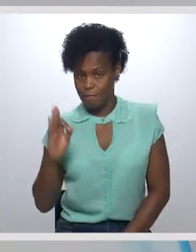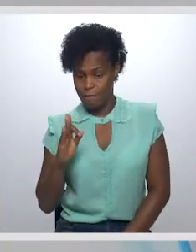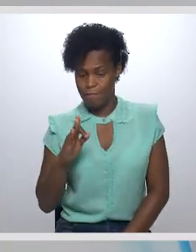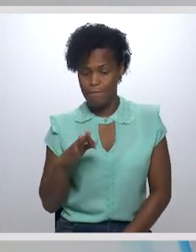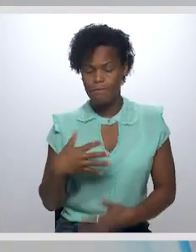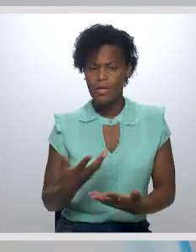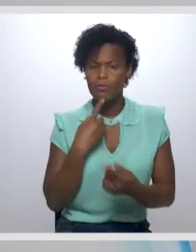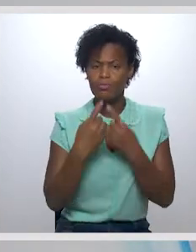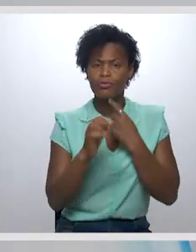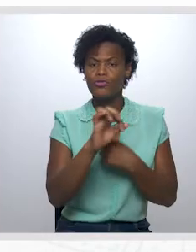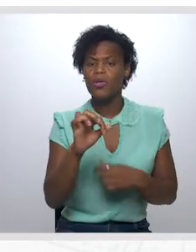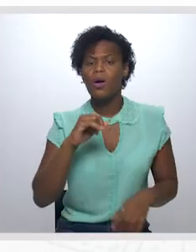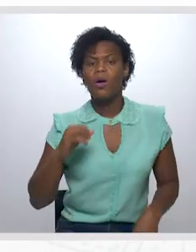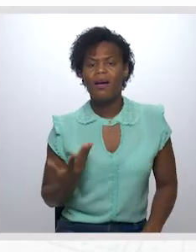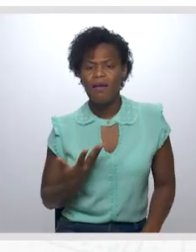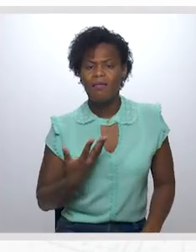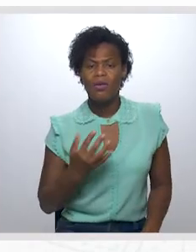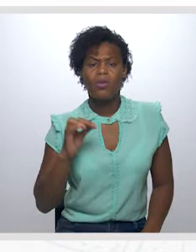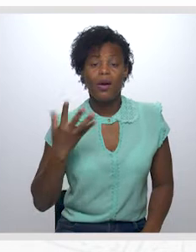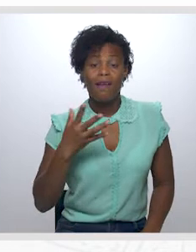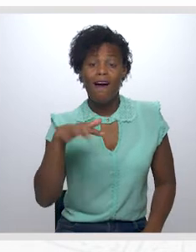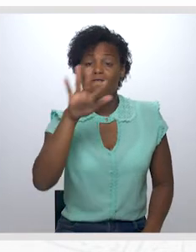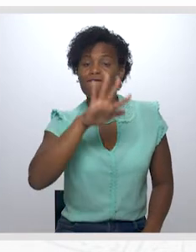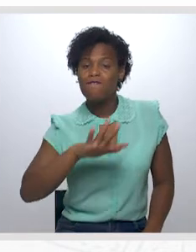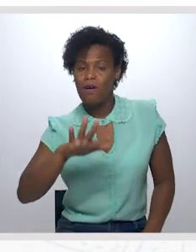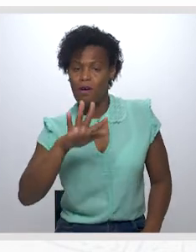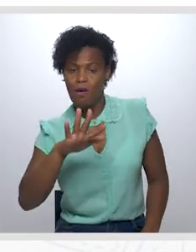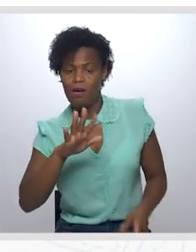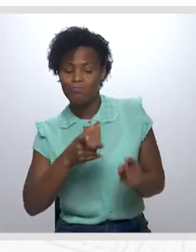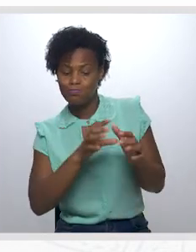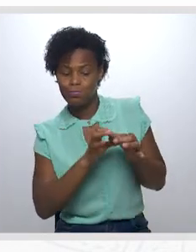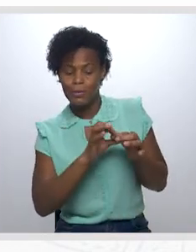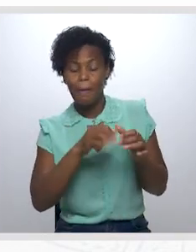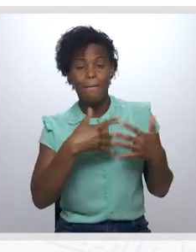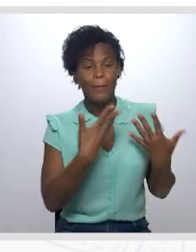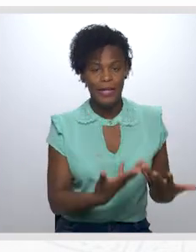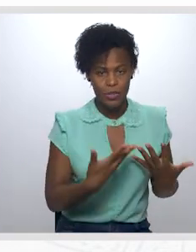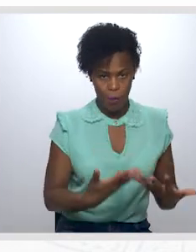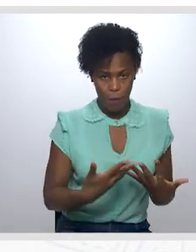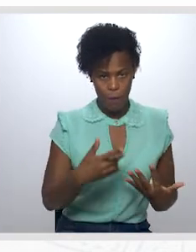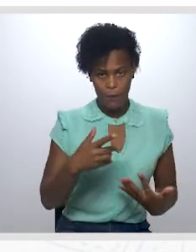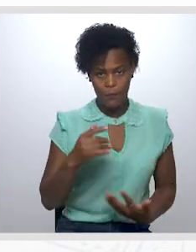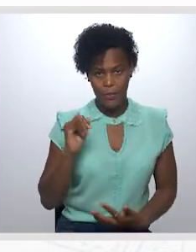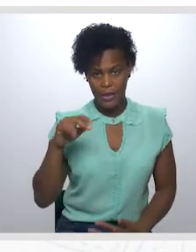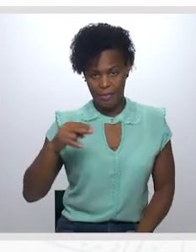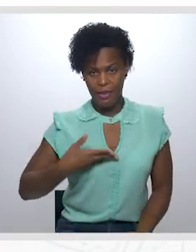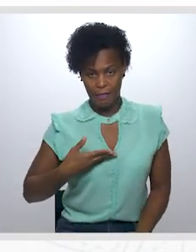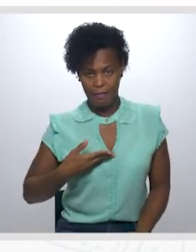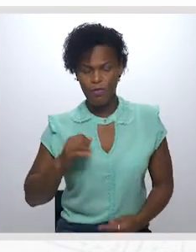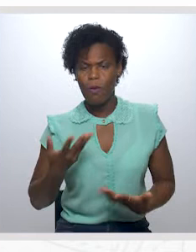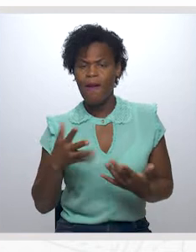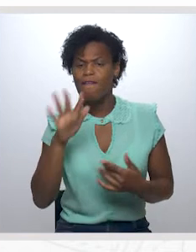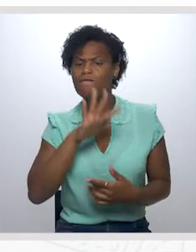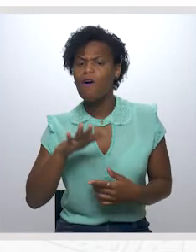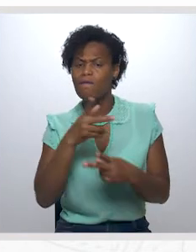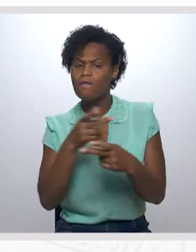demande, quelle est la forme équivalente au présent de l'indicatif? Comment est-ce que